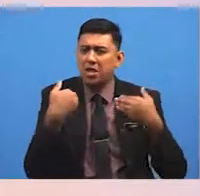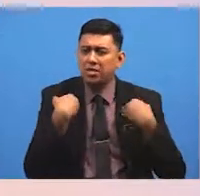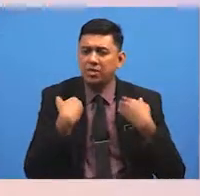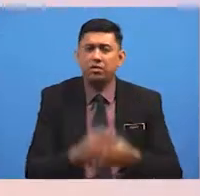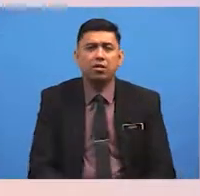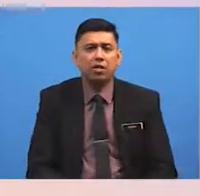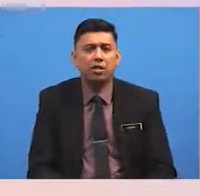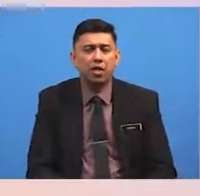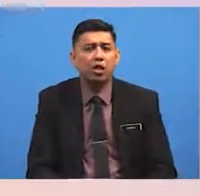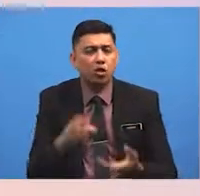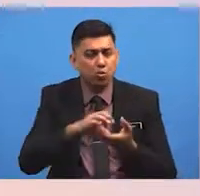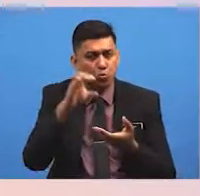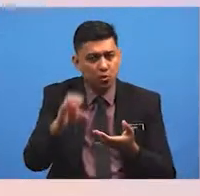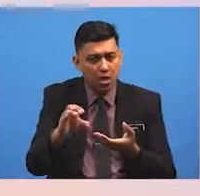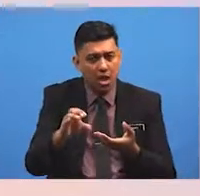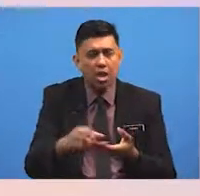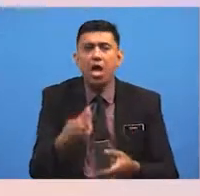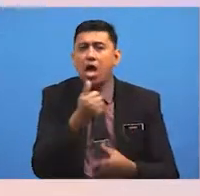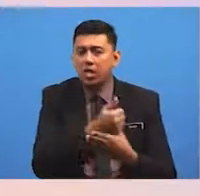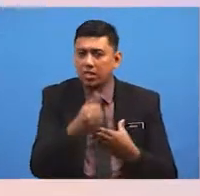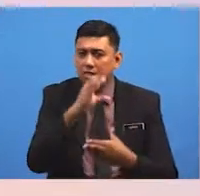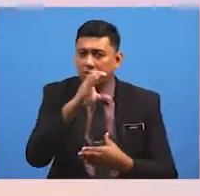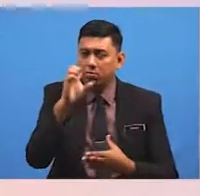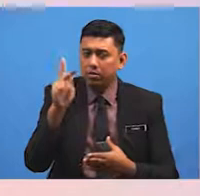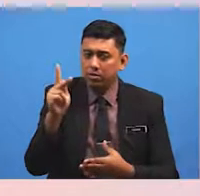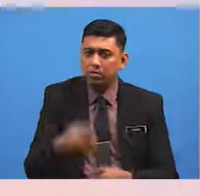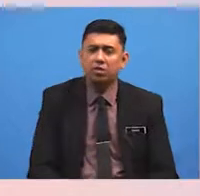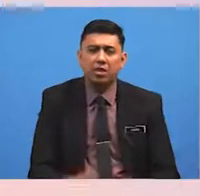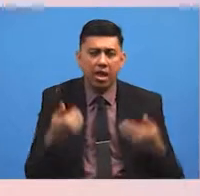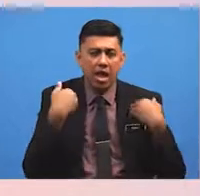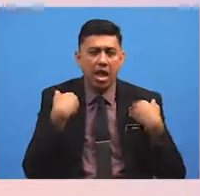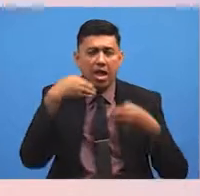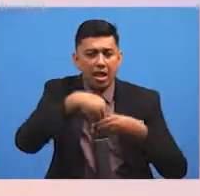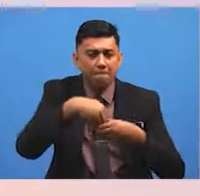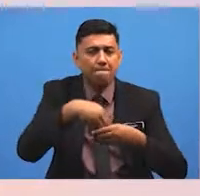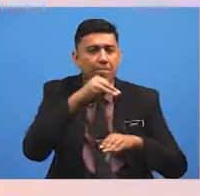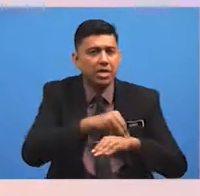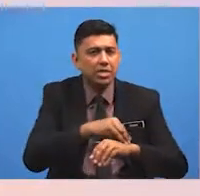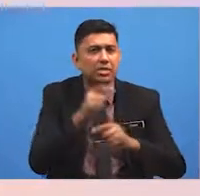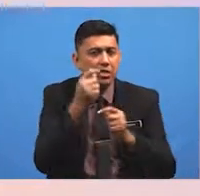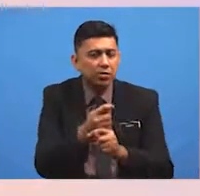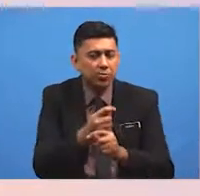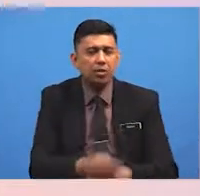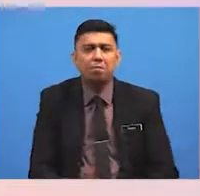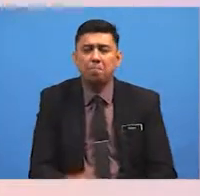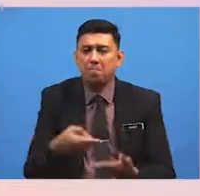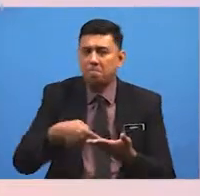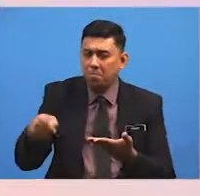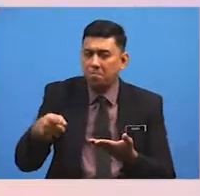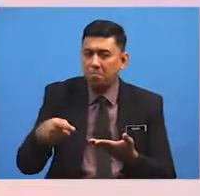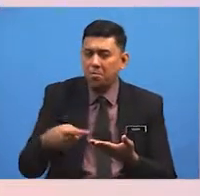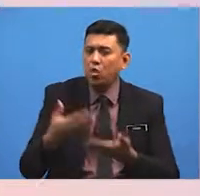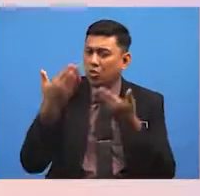menggunakan tunai atau cek dalam suatu tempo tertentu pembayaran ini dilakukan untuk